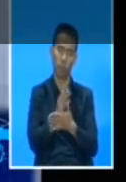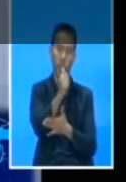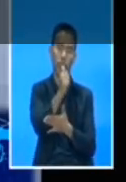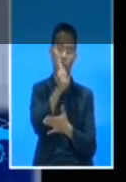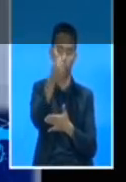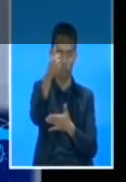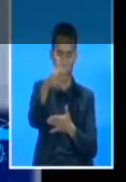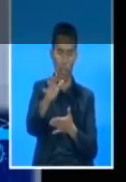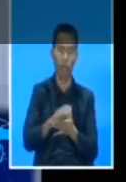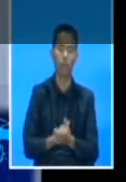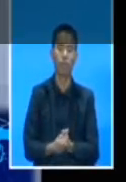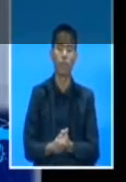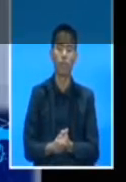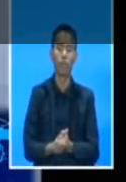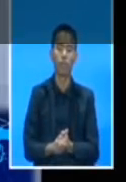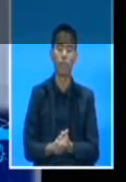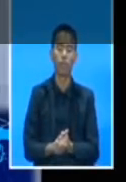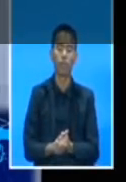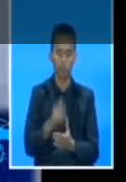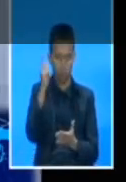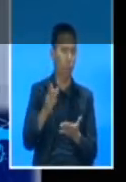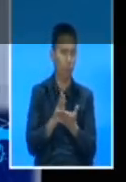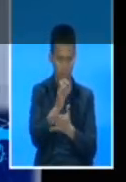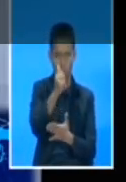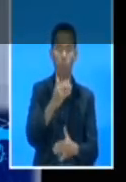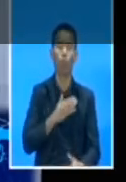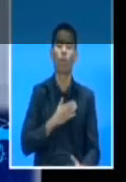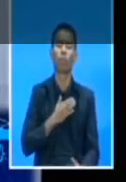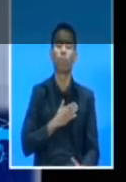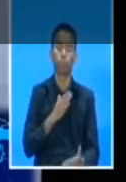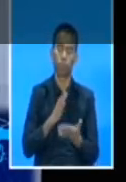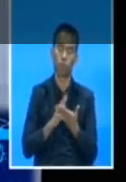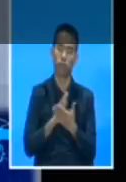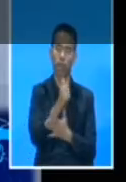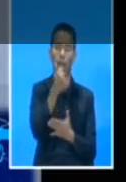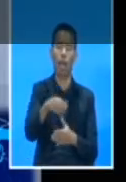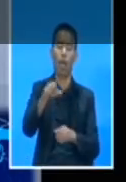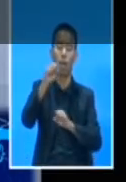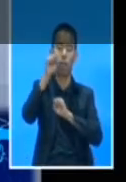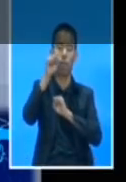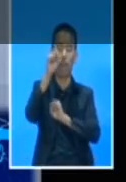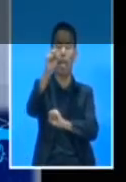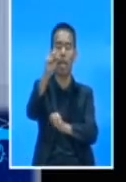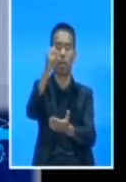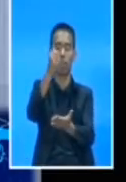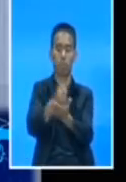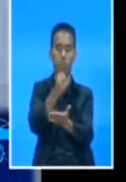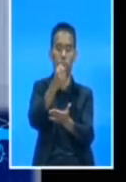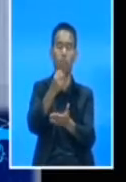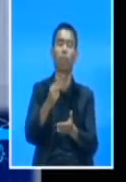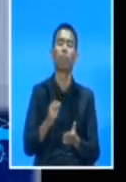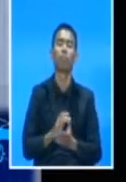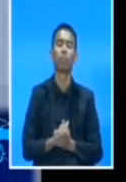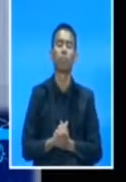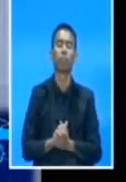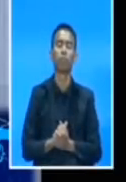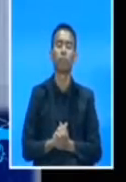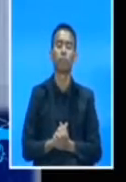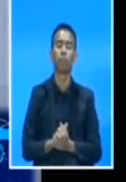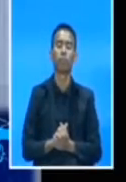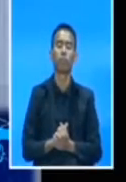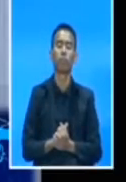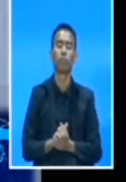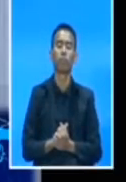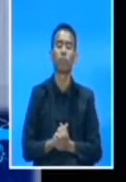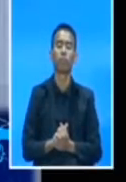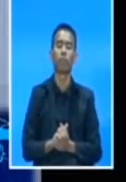านแต่ต้องผ่านแล้วผมว่านะผ่านไปแล้วก็ไปประกาศในราชกิจจานุเบกษาครับก็คงจะ